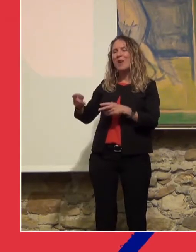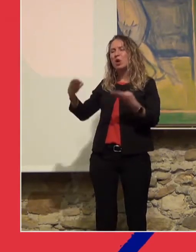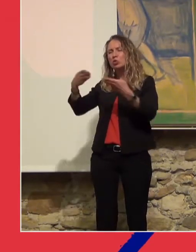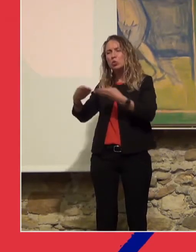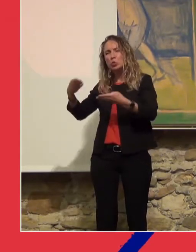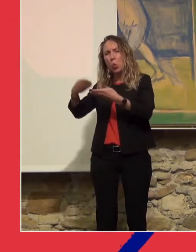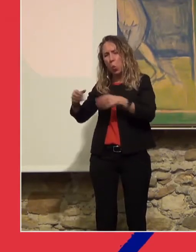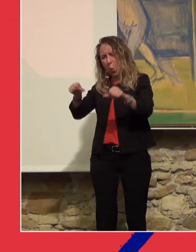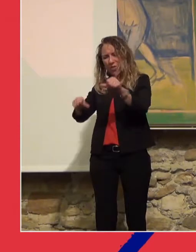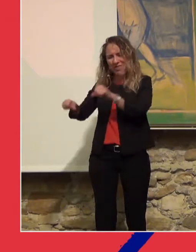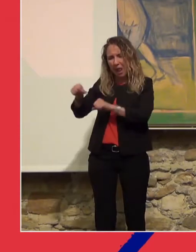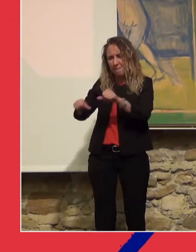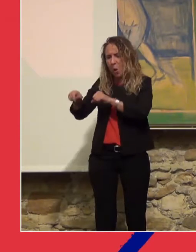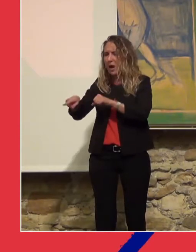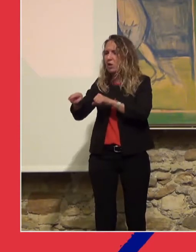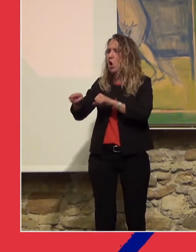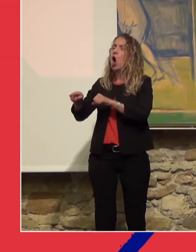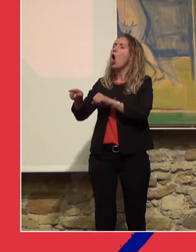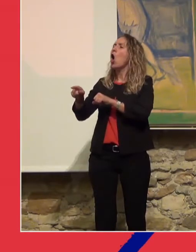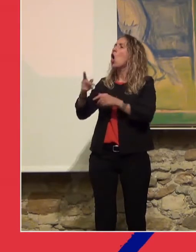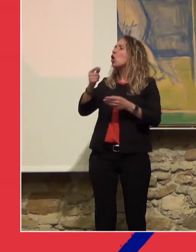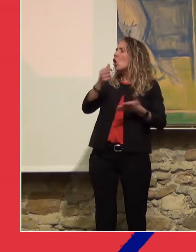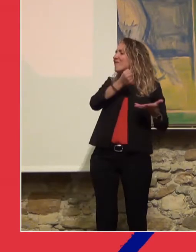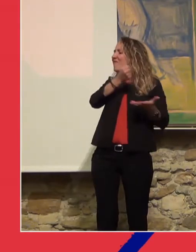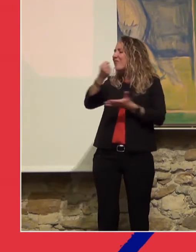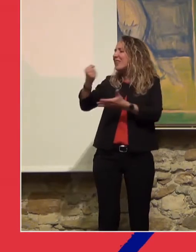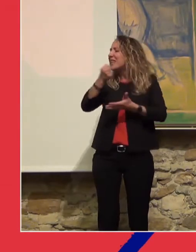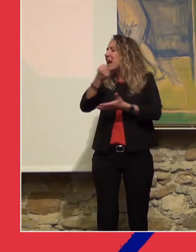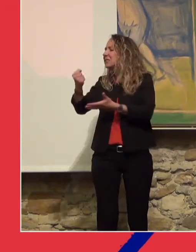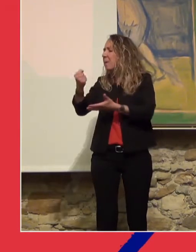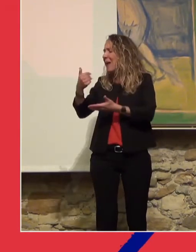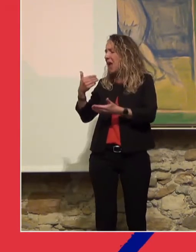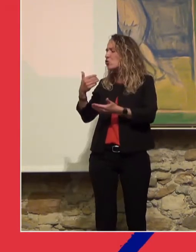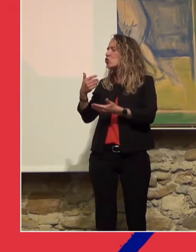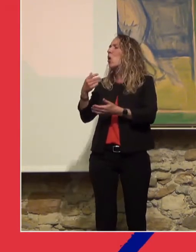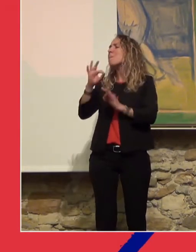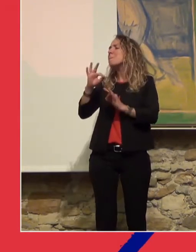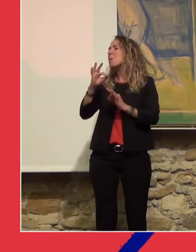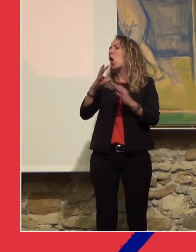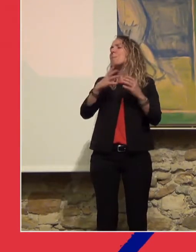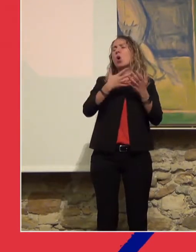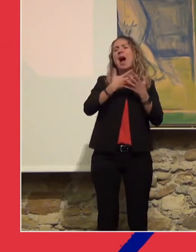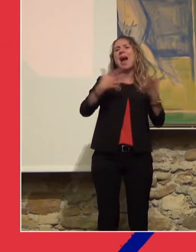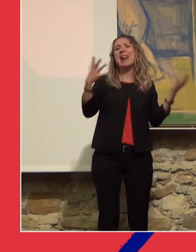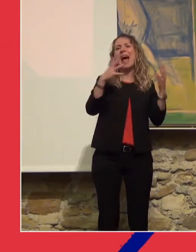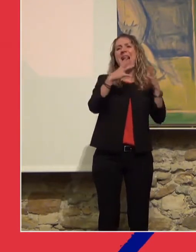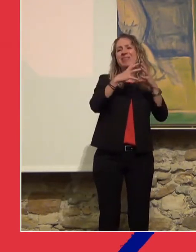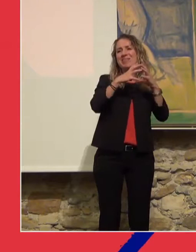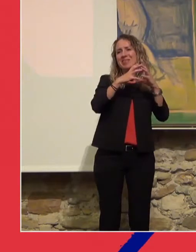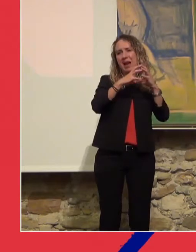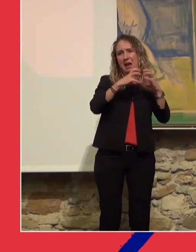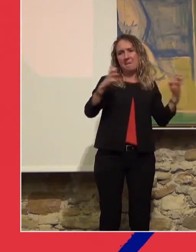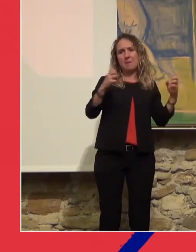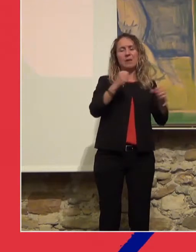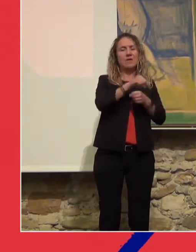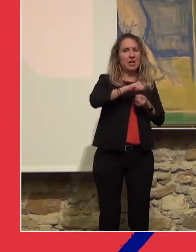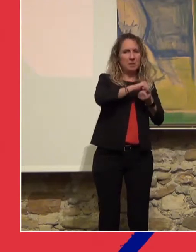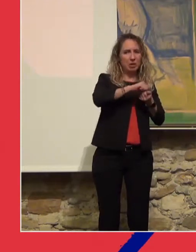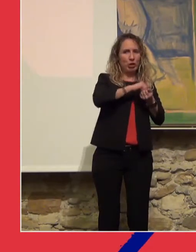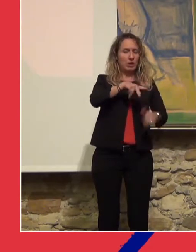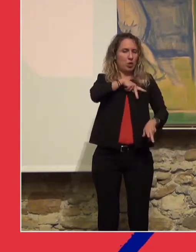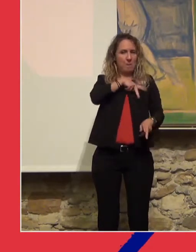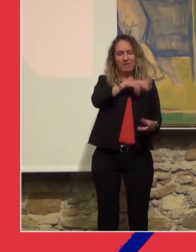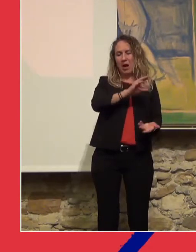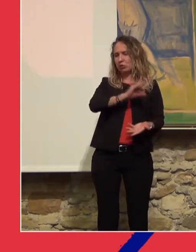da importanti industrie farmaceutiche private come la Boehringer o ancora coi fondi pubblici dell'NIH,